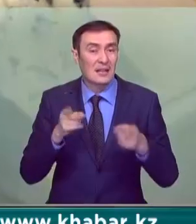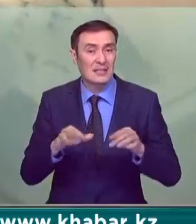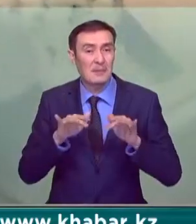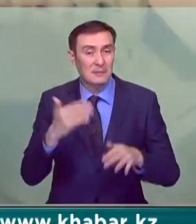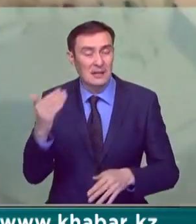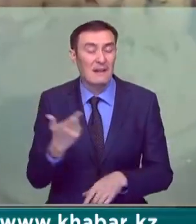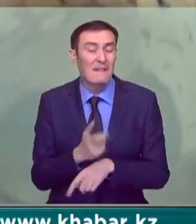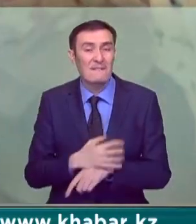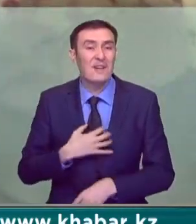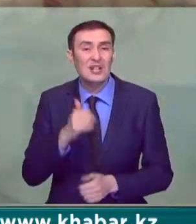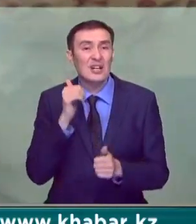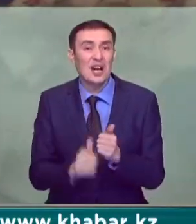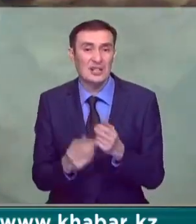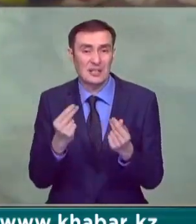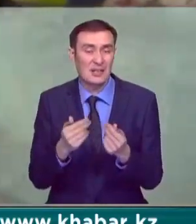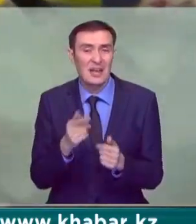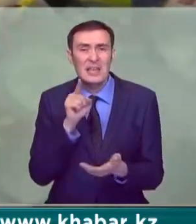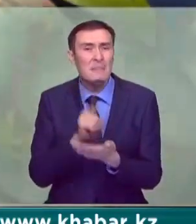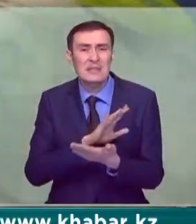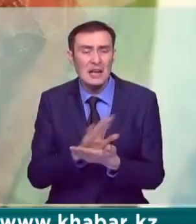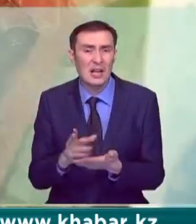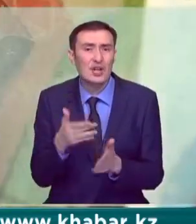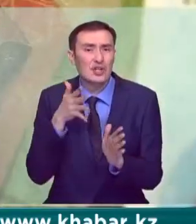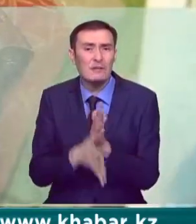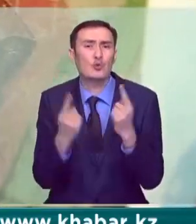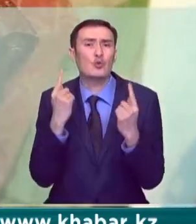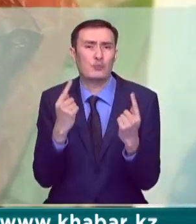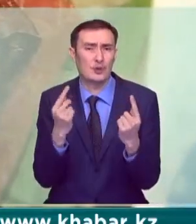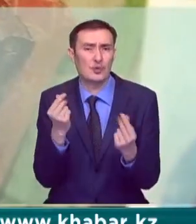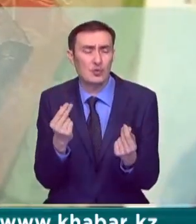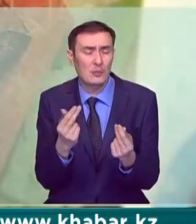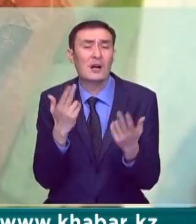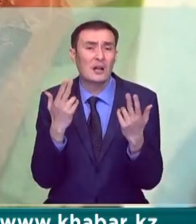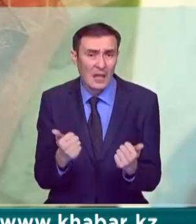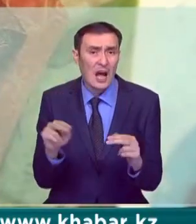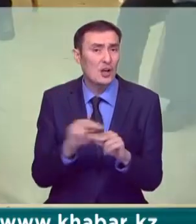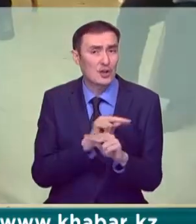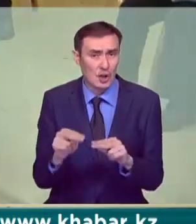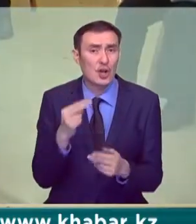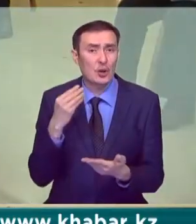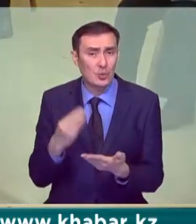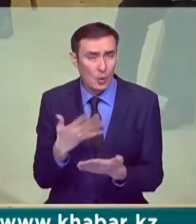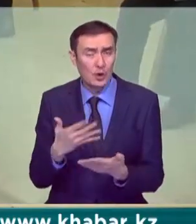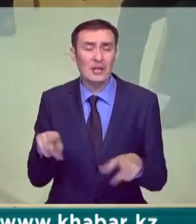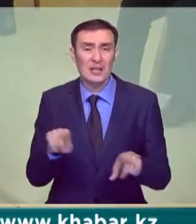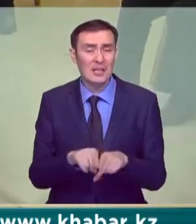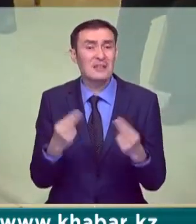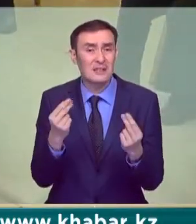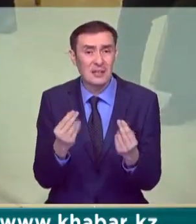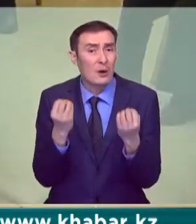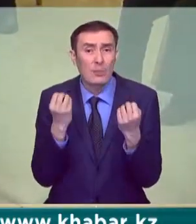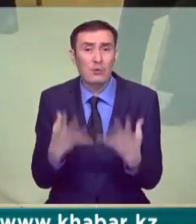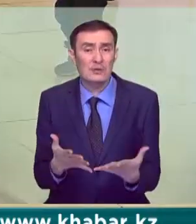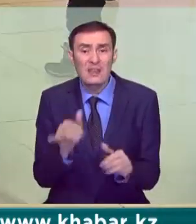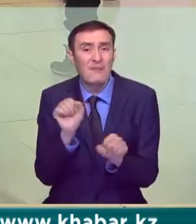галины важен каждый тенге вовсе не обязательно жертвовать крупные суммы до лечение очень дорогое и такие деньги просто